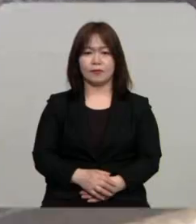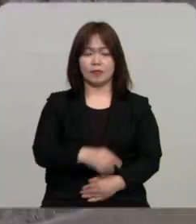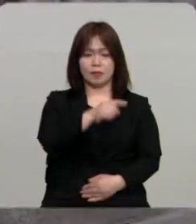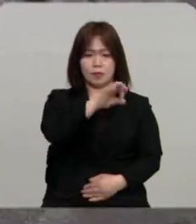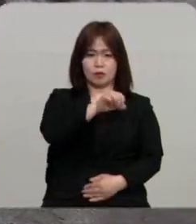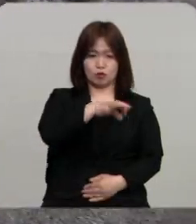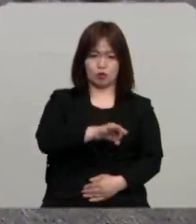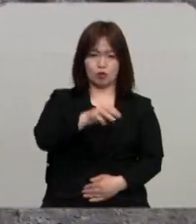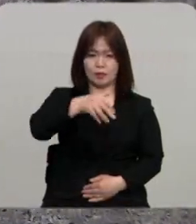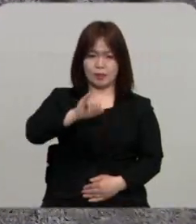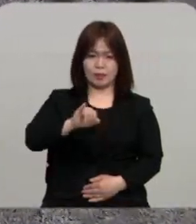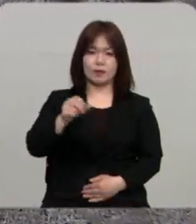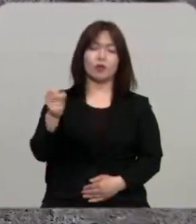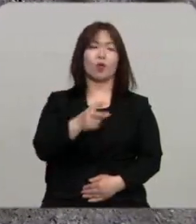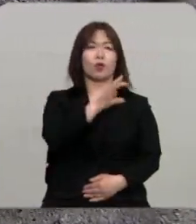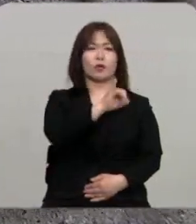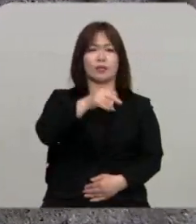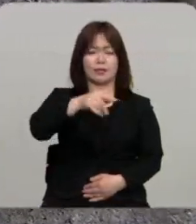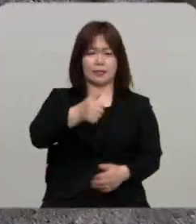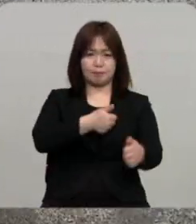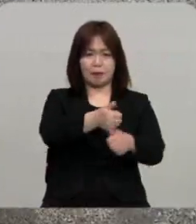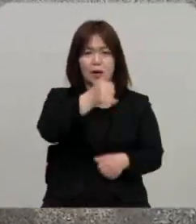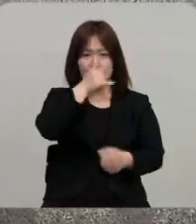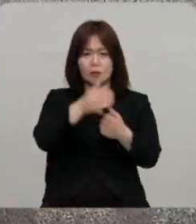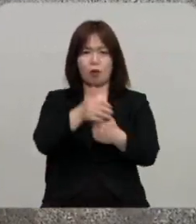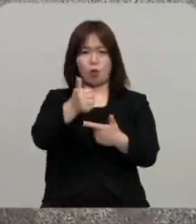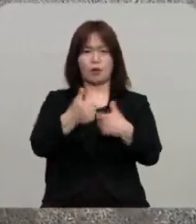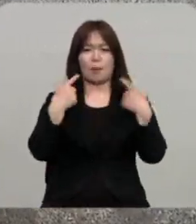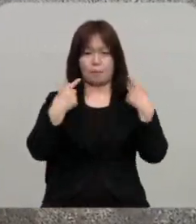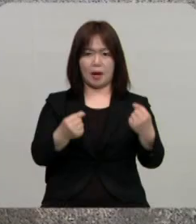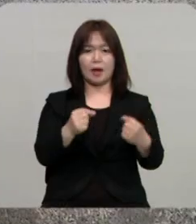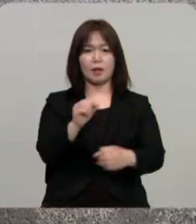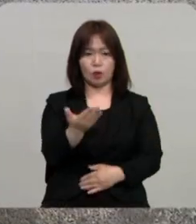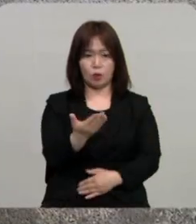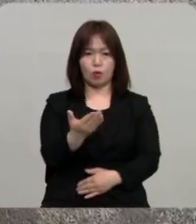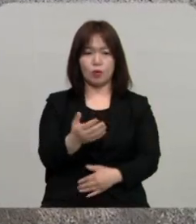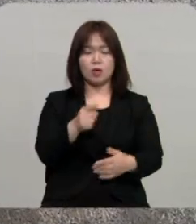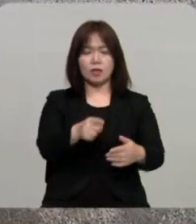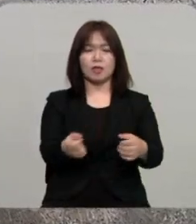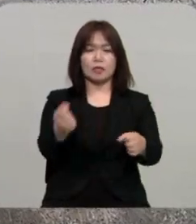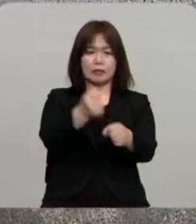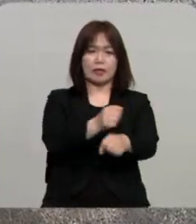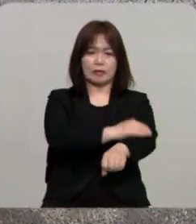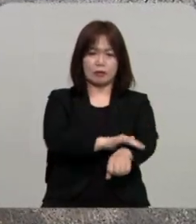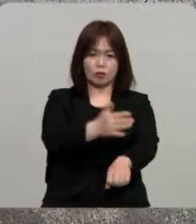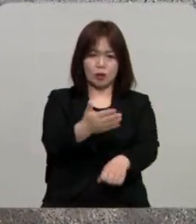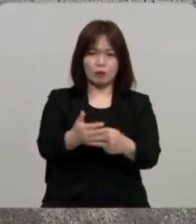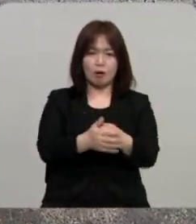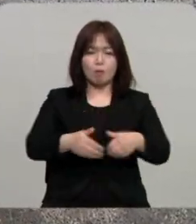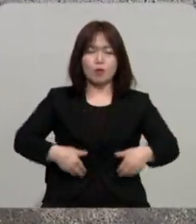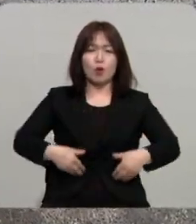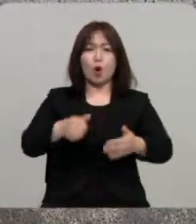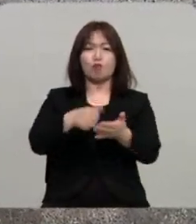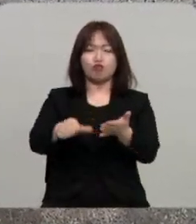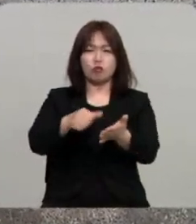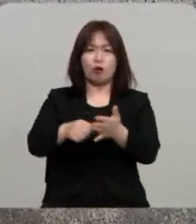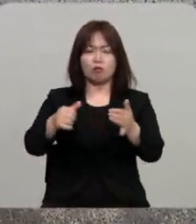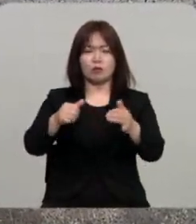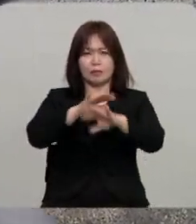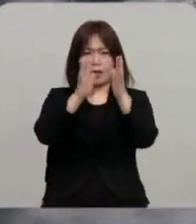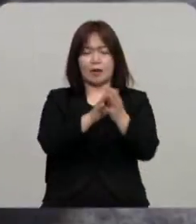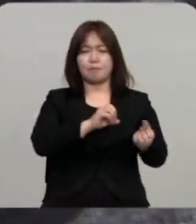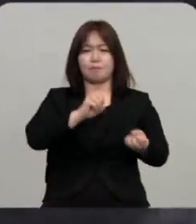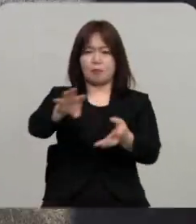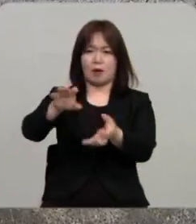웅치전투와 이치전투에서 승리함으로써 호남이 보존되었고 보존된 호남 지역에서 필요한 전쟁 물자를